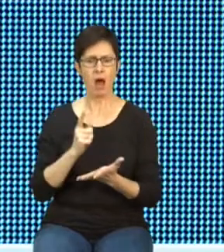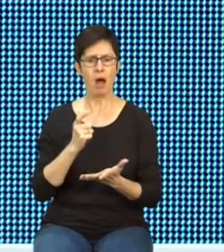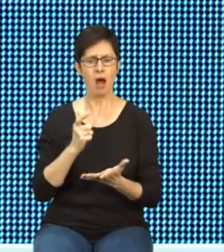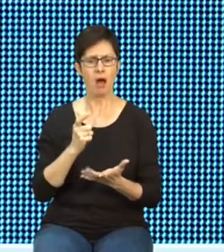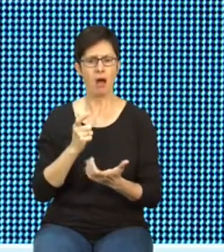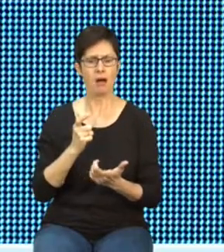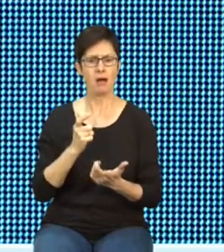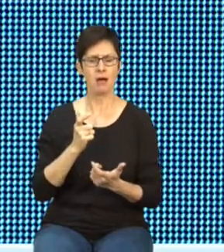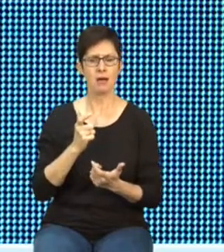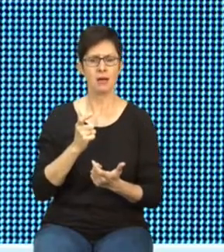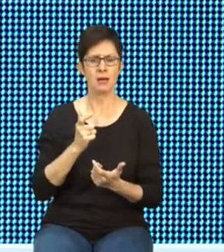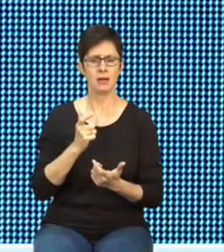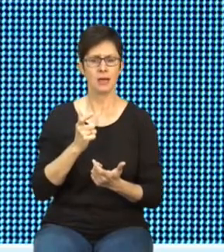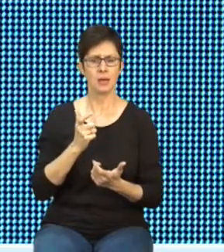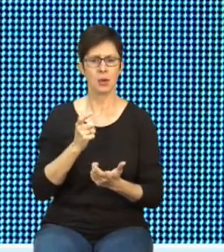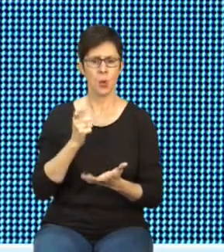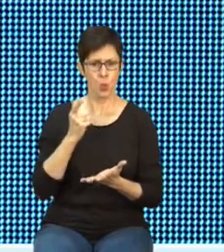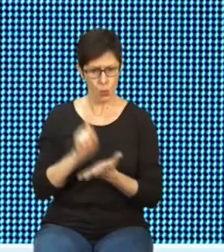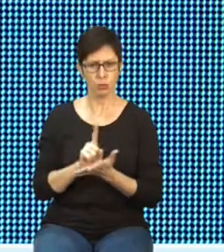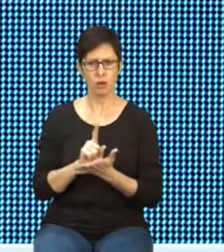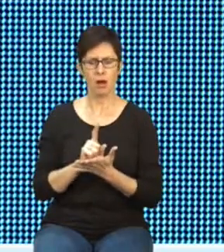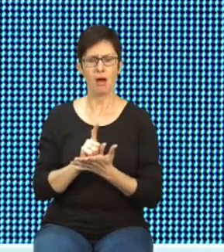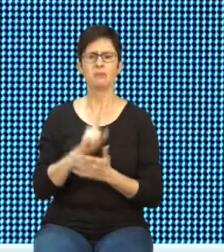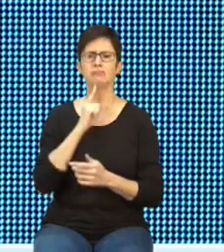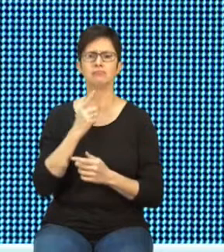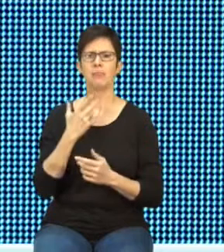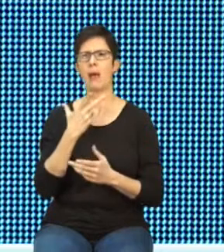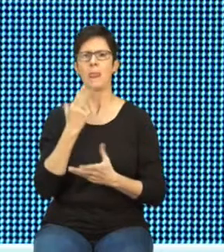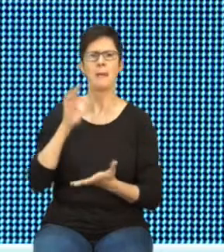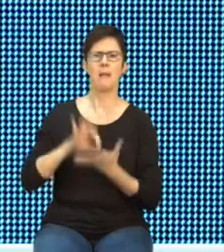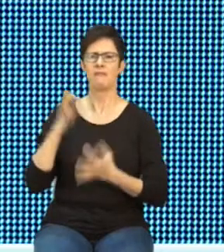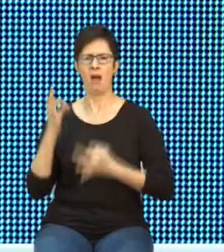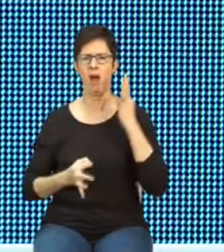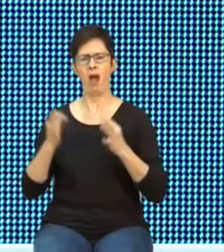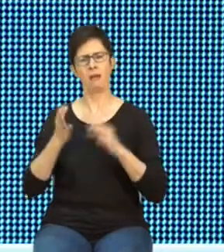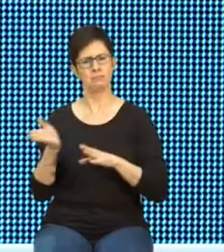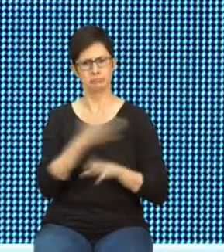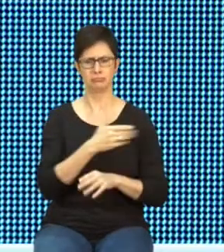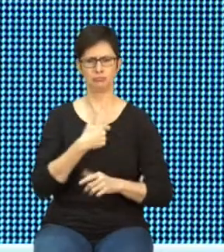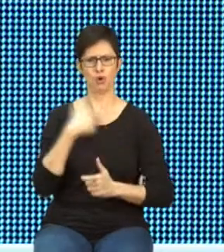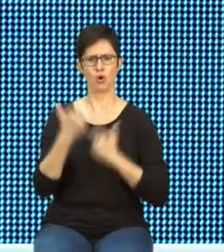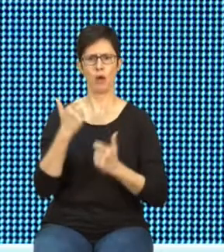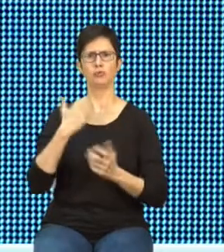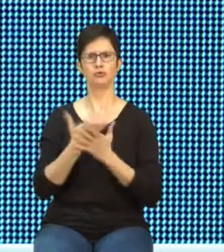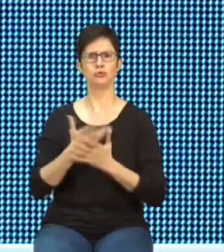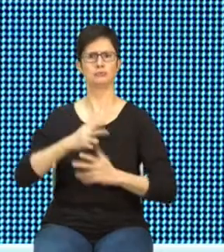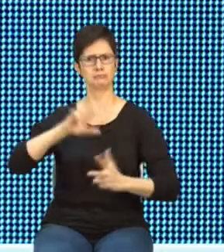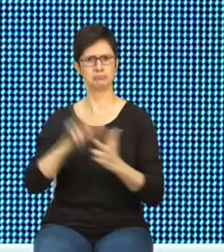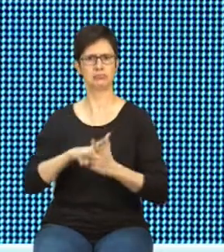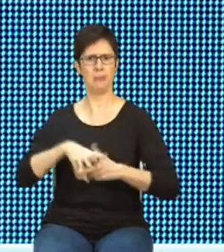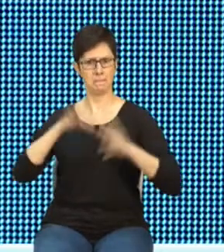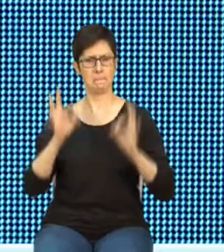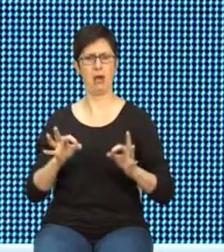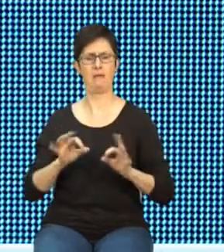zmitygować tą tą niepewności przybliżyć się do tej odpowiedzi jak pole